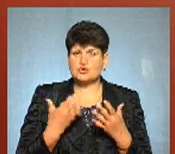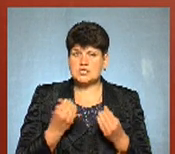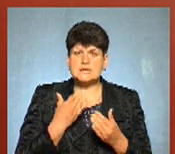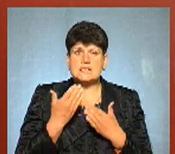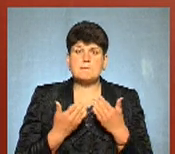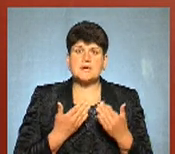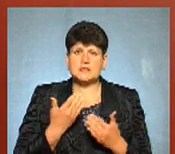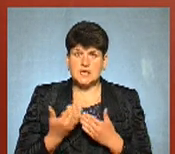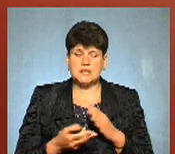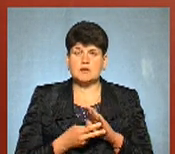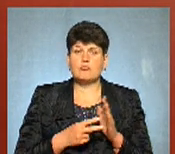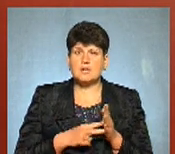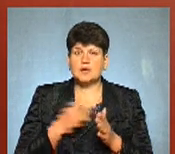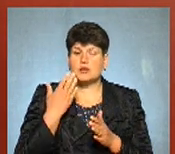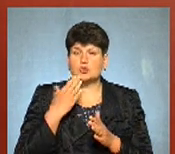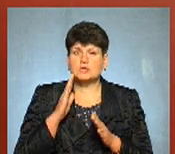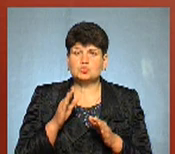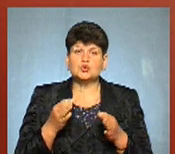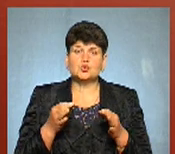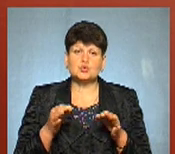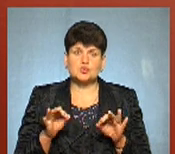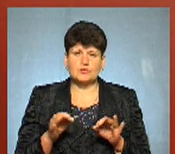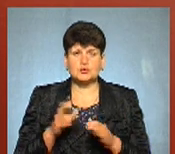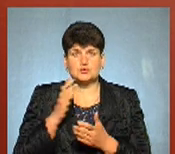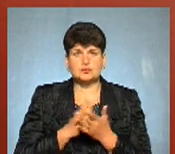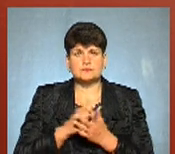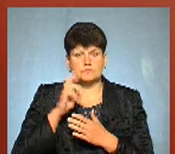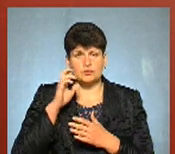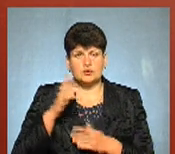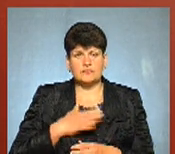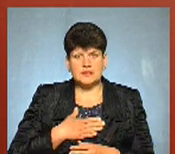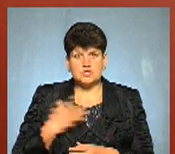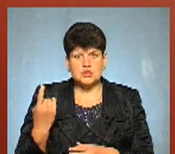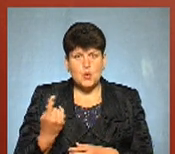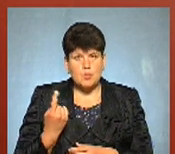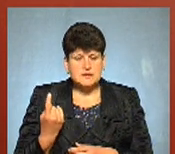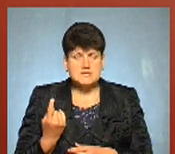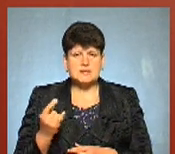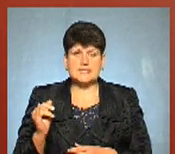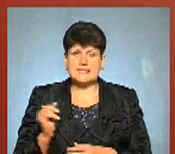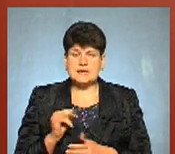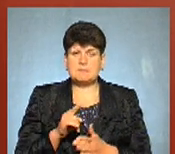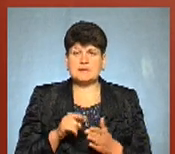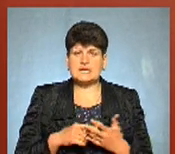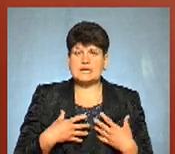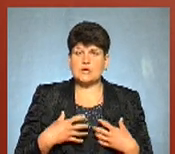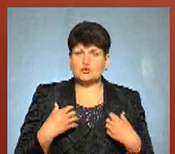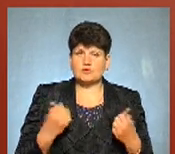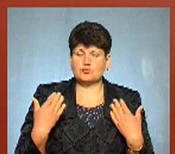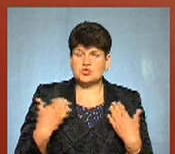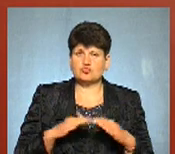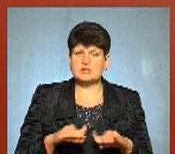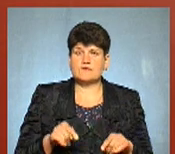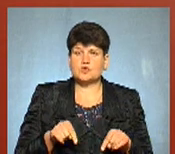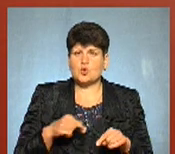розпитати, в планах, коли буде дозволені богослужіння в нашій області і питання оздоровлення і відпочинку дітей в